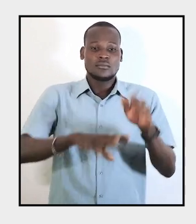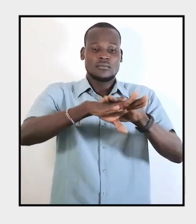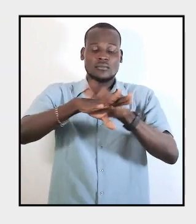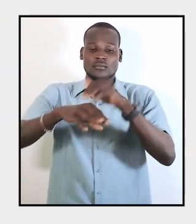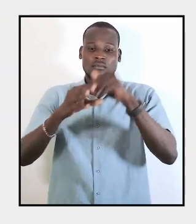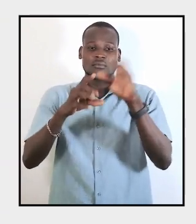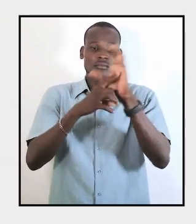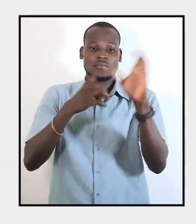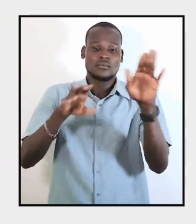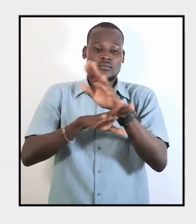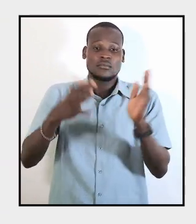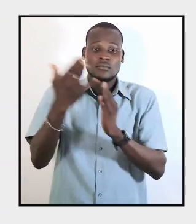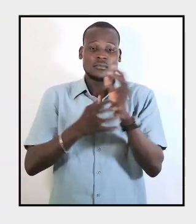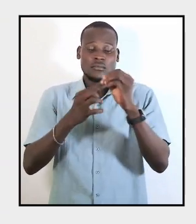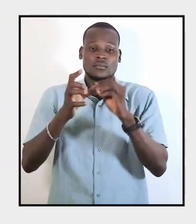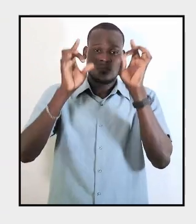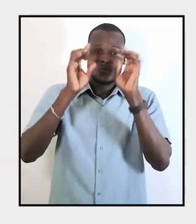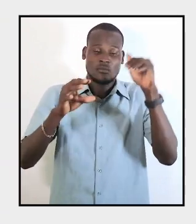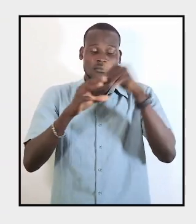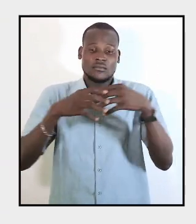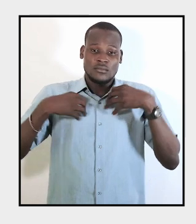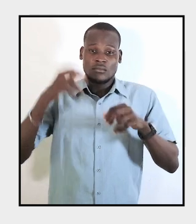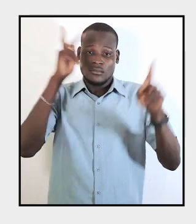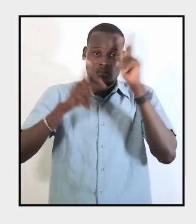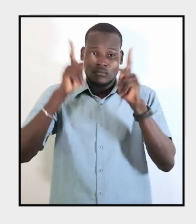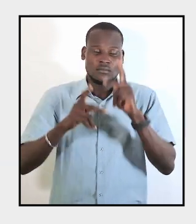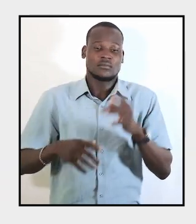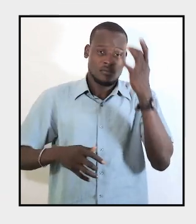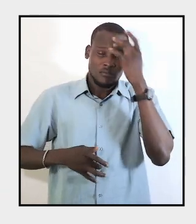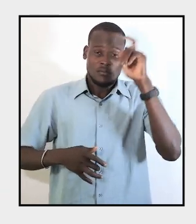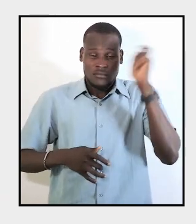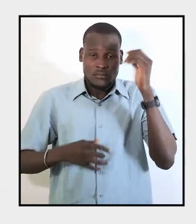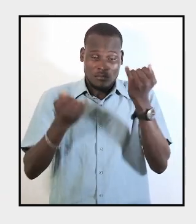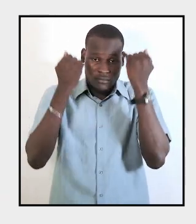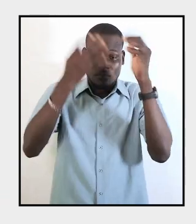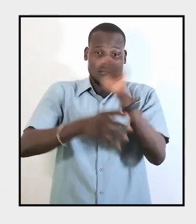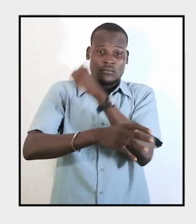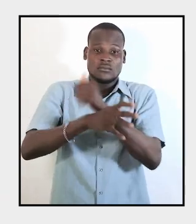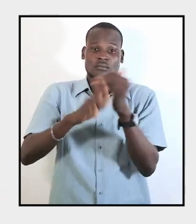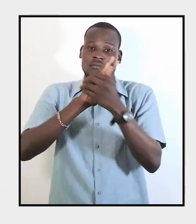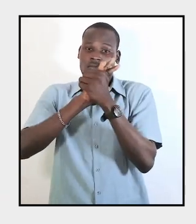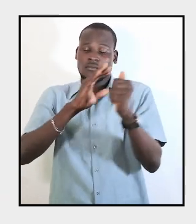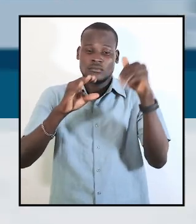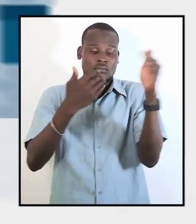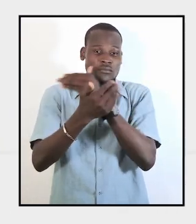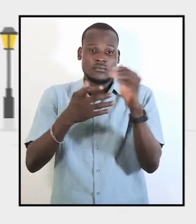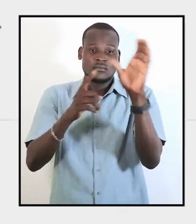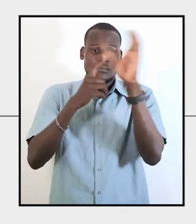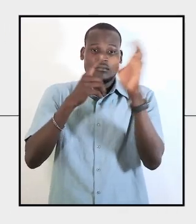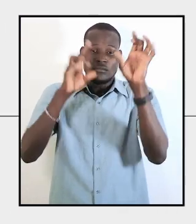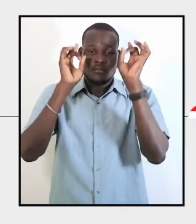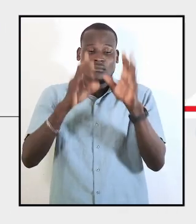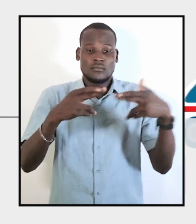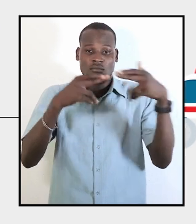matière. Alerter en cas d'anomalie ou de risque pour la santé publique. Le patient a l'obligation d'informer les autorités compétentes de